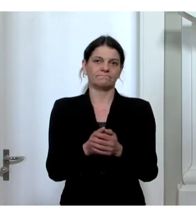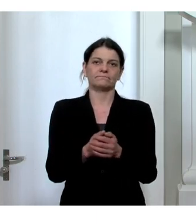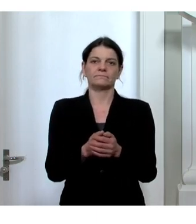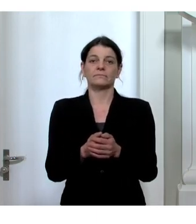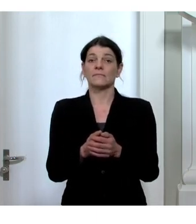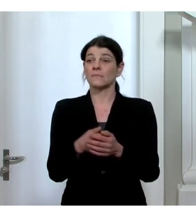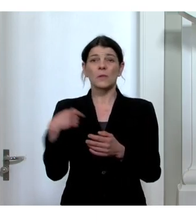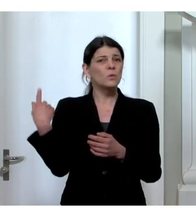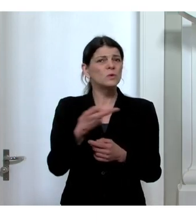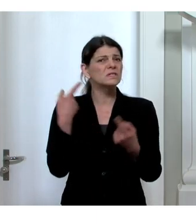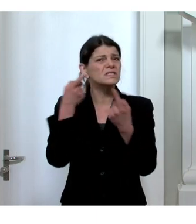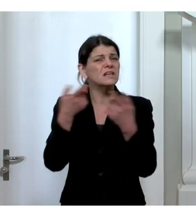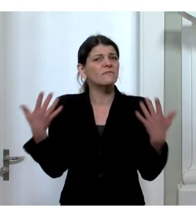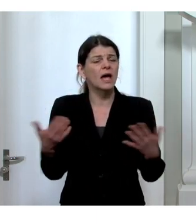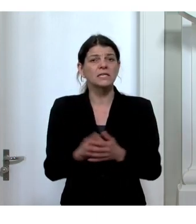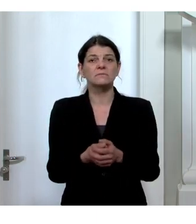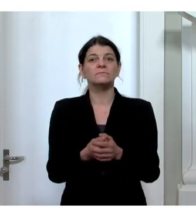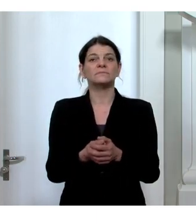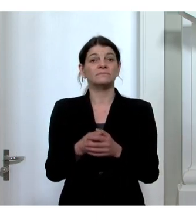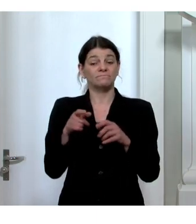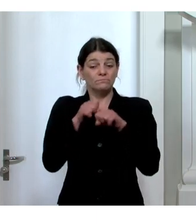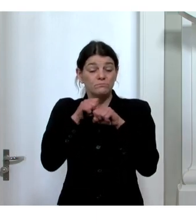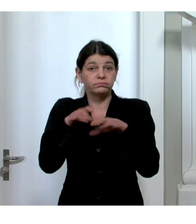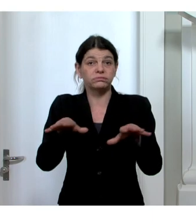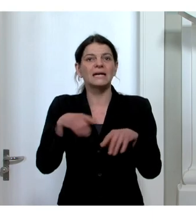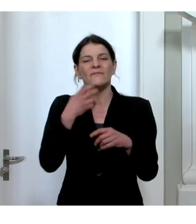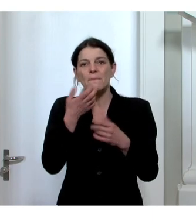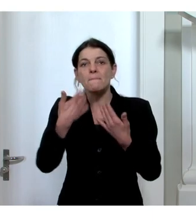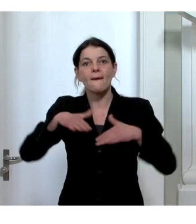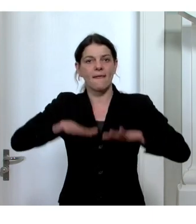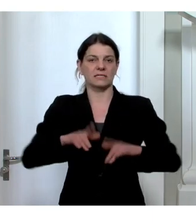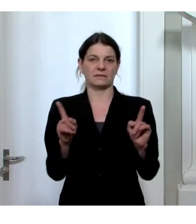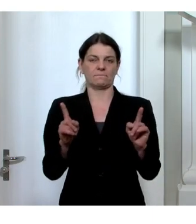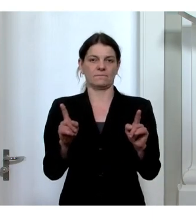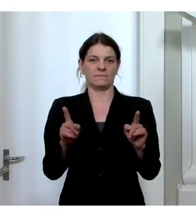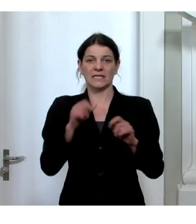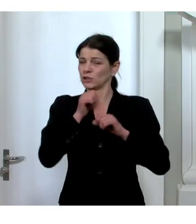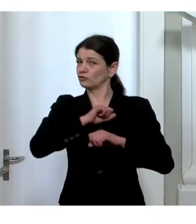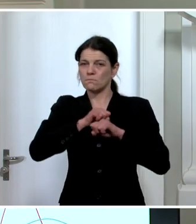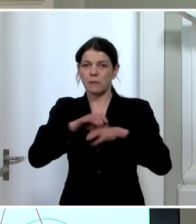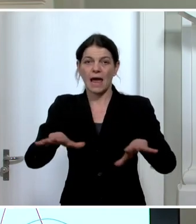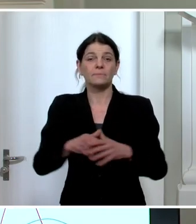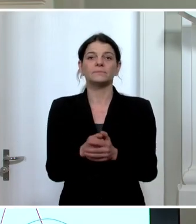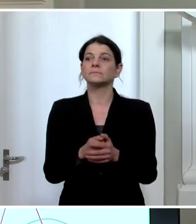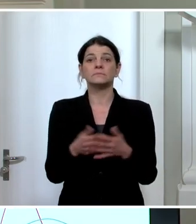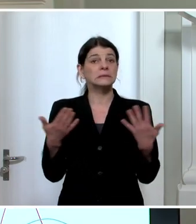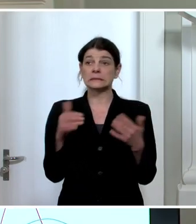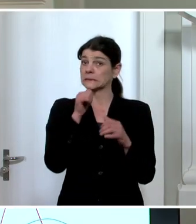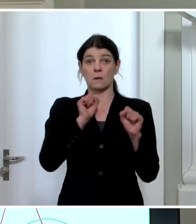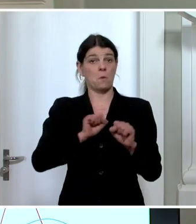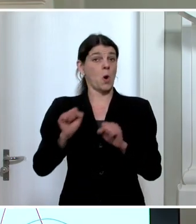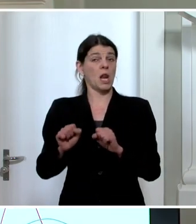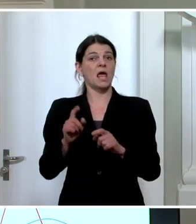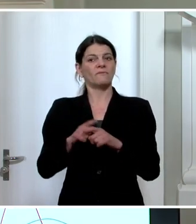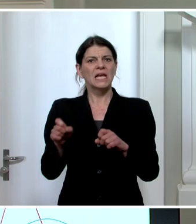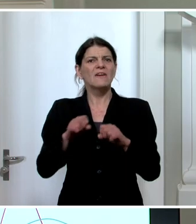Unser Ziel ist es, die Ausbreitung dieses Virus zu verlangsamen. Das ist uns wichtig. Es ist nicht mehr möglich,